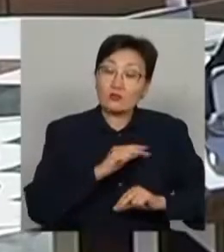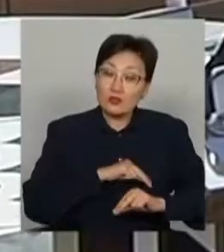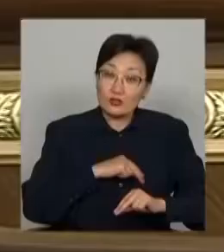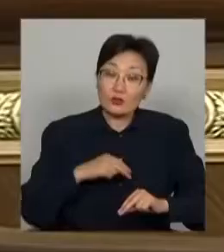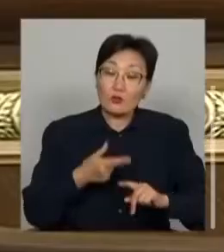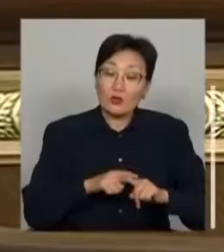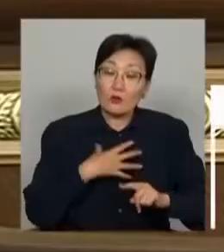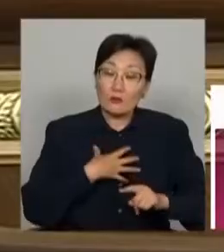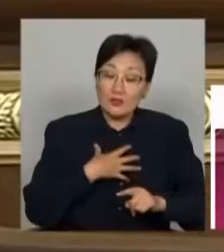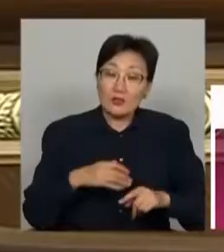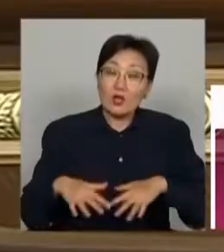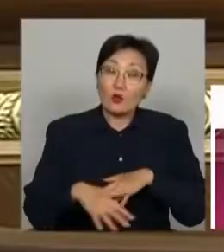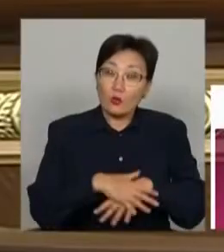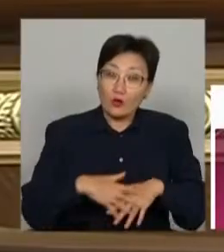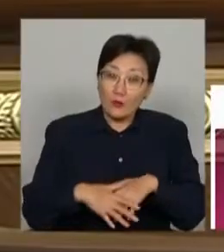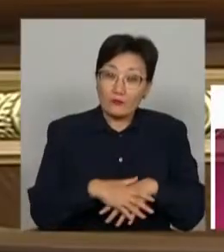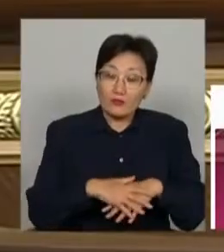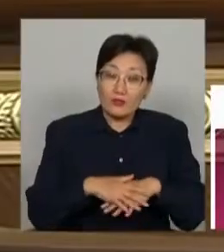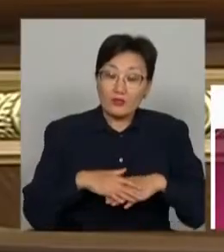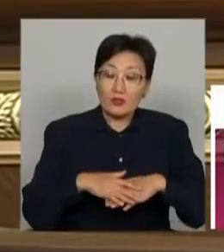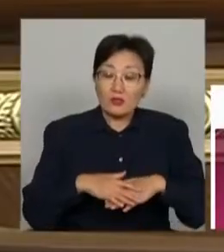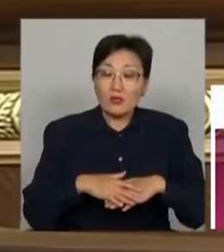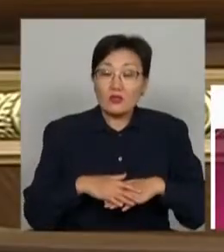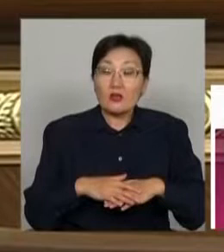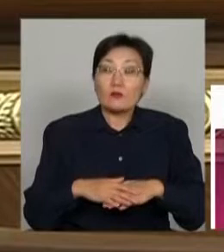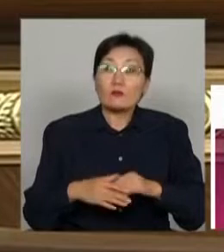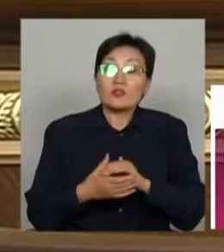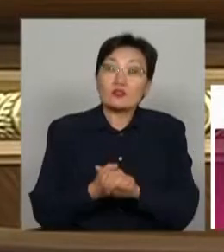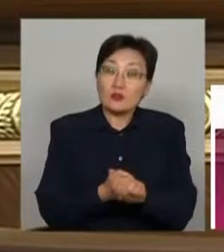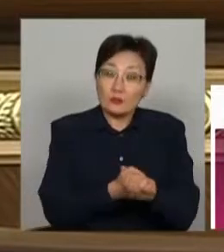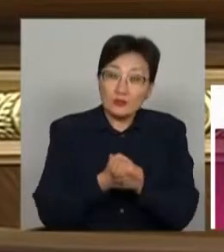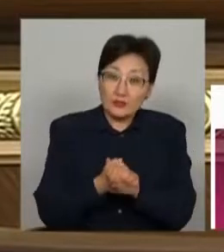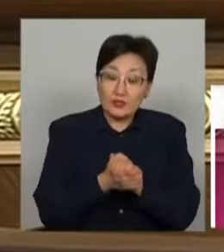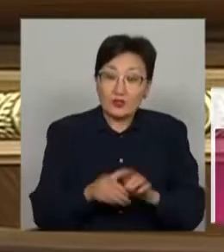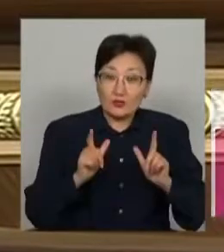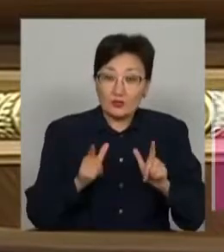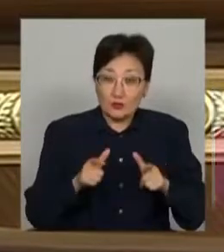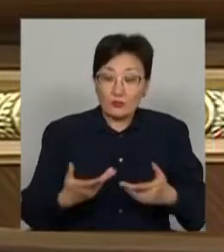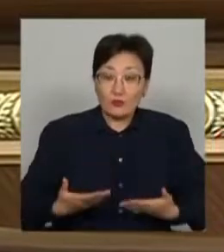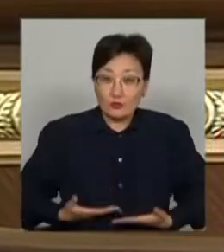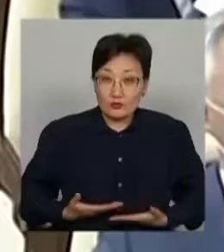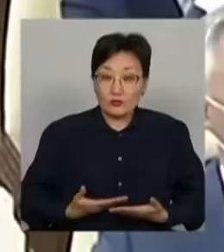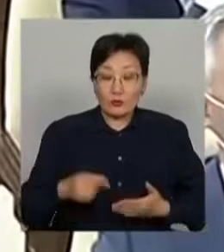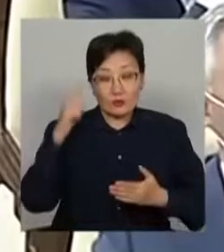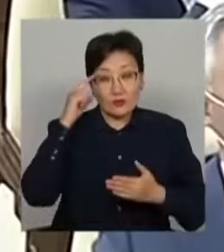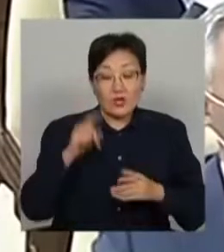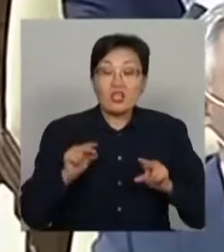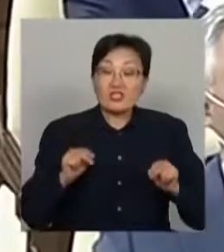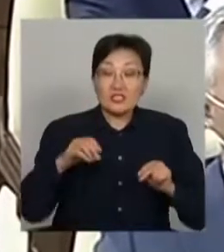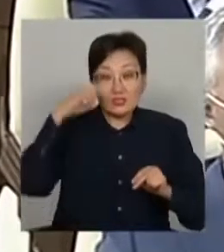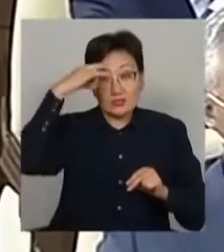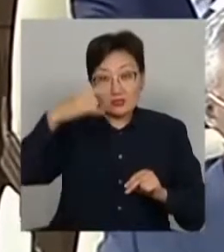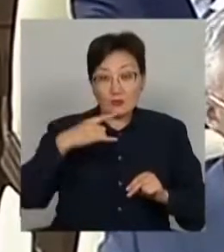қоғамға іріткі салуды емес, елді ізгі мақсатқа жұмылдыруды ойлауымыз керек. Әділетті